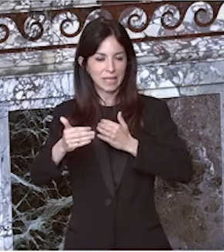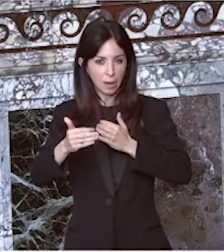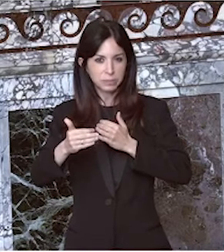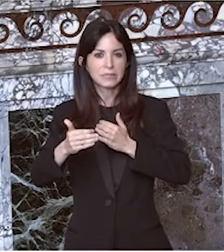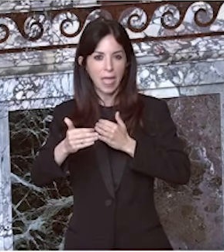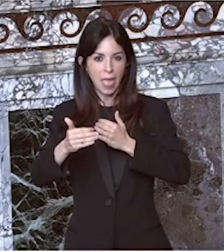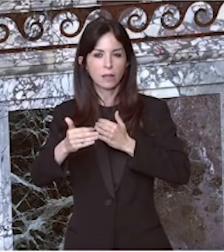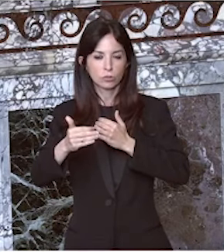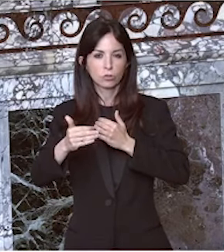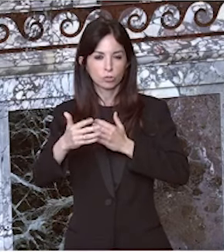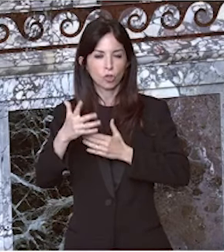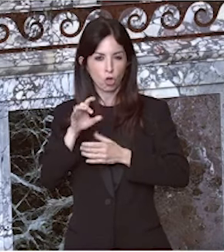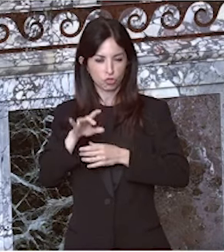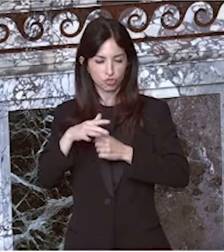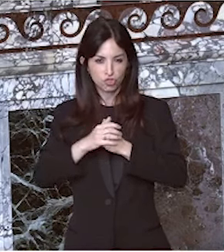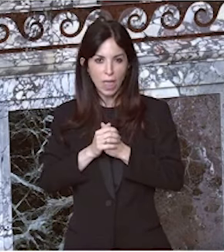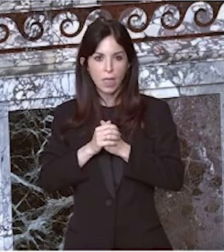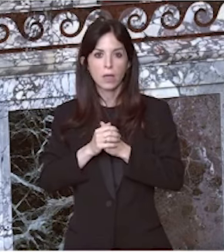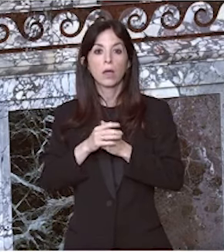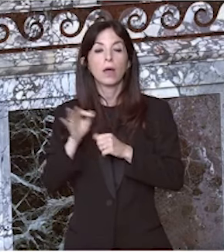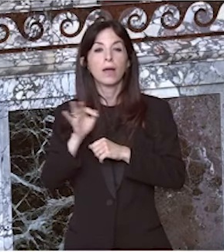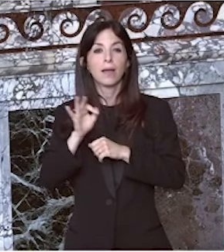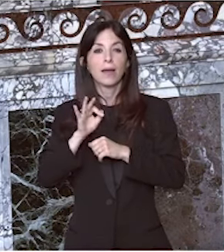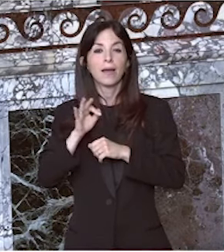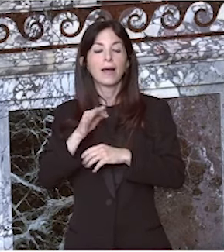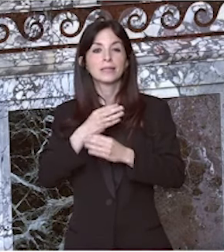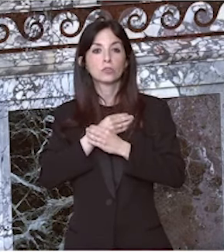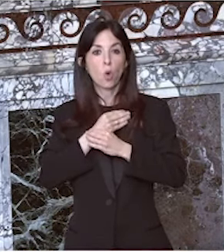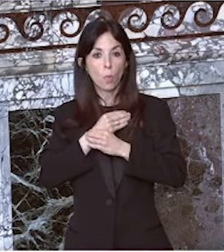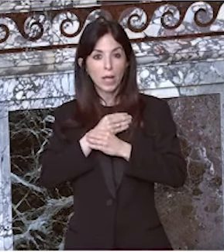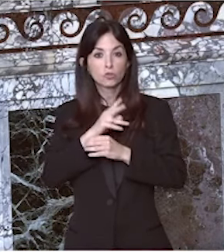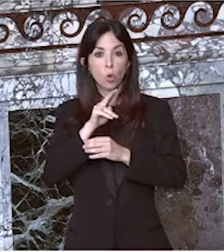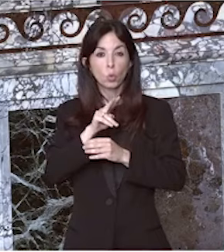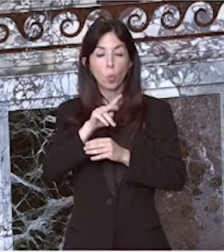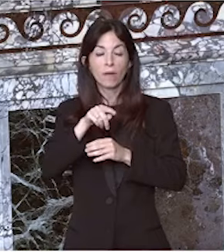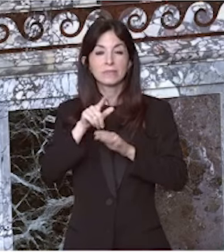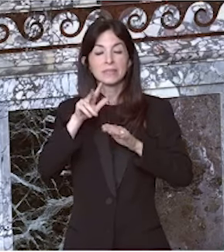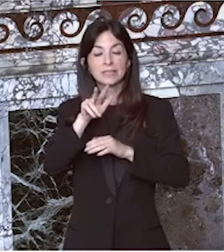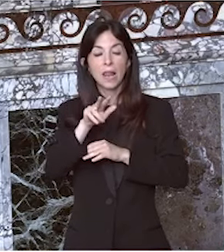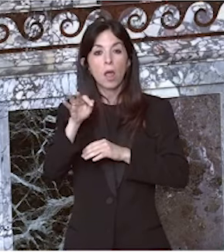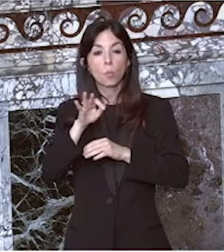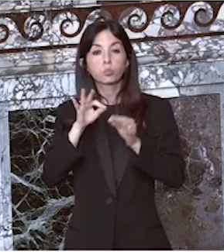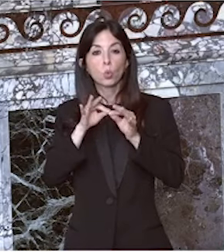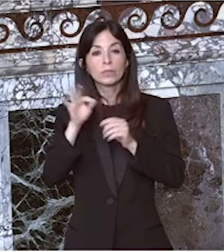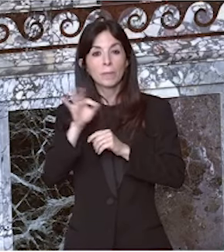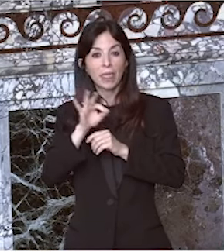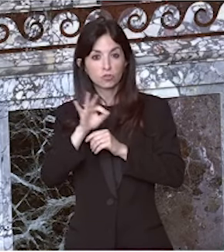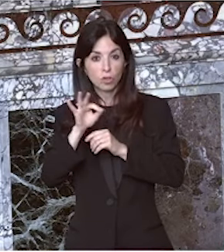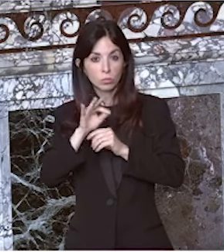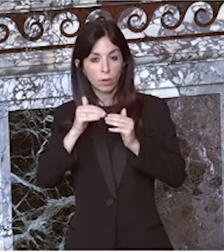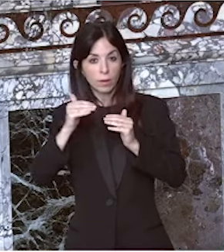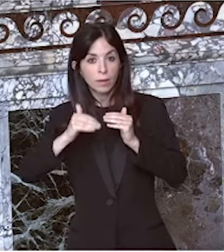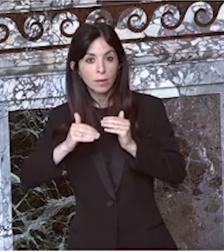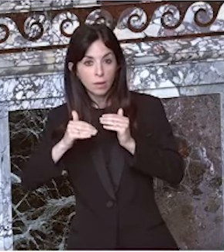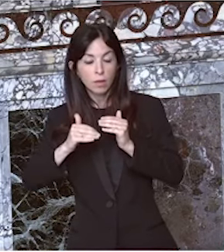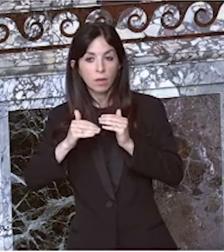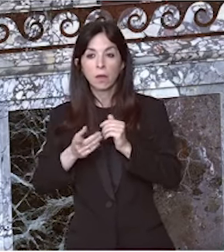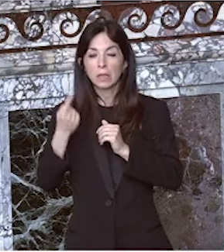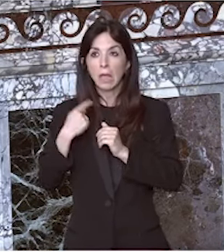Il tasso di disoccupazione è sceso di 2-3 punti percentuali, pur restando alto, al 7,7%. Questo numero